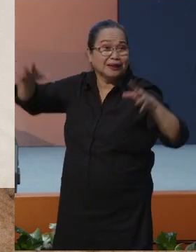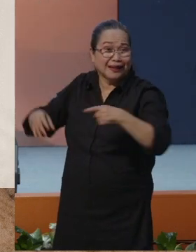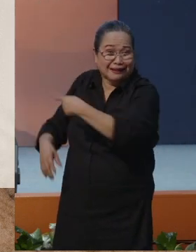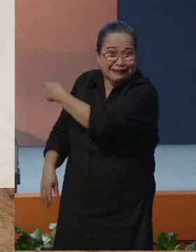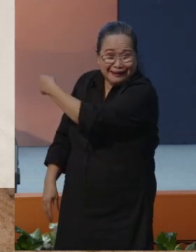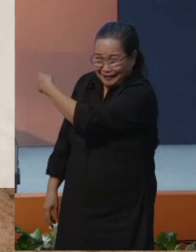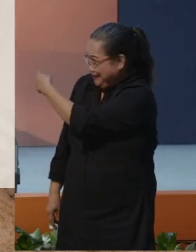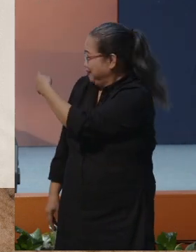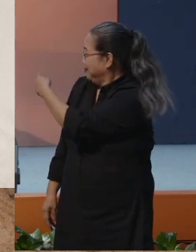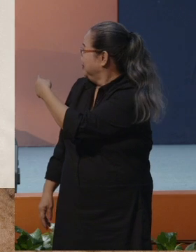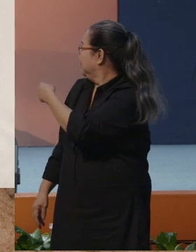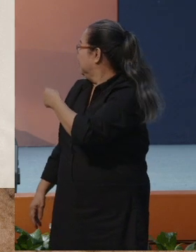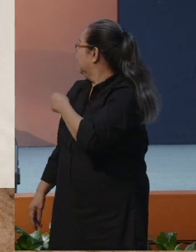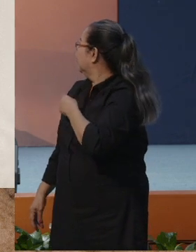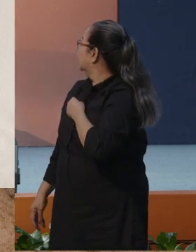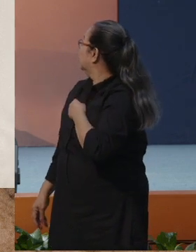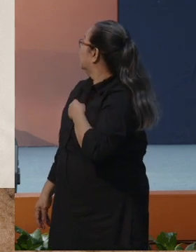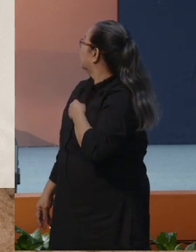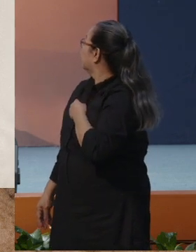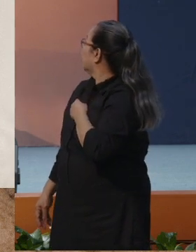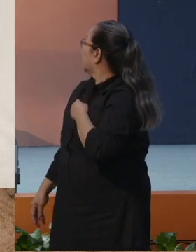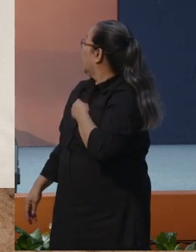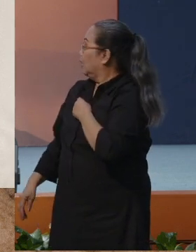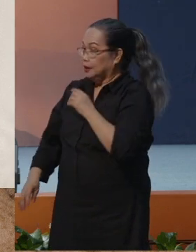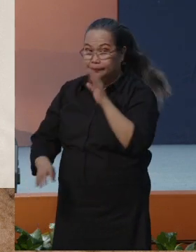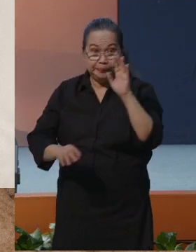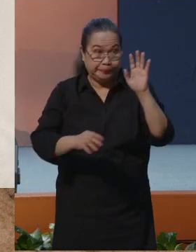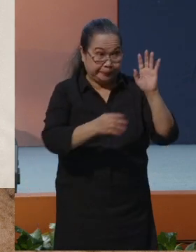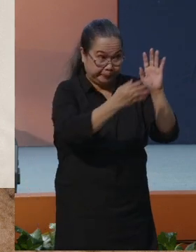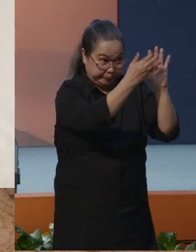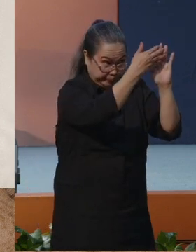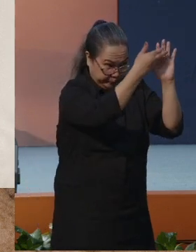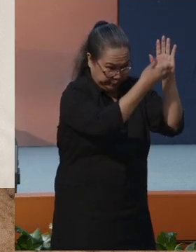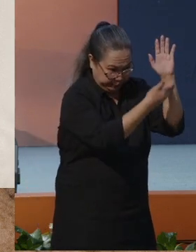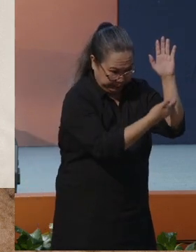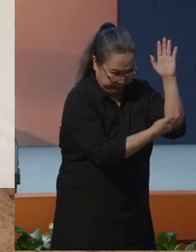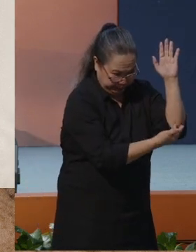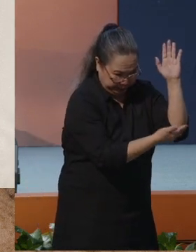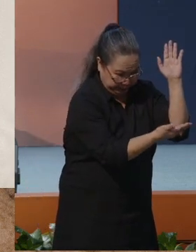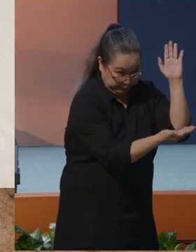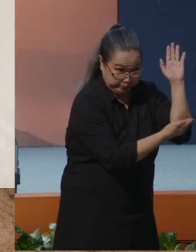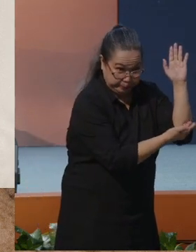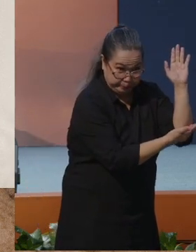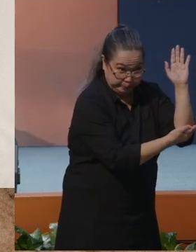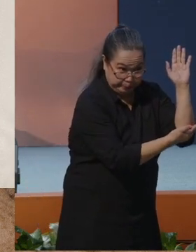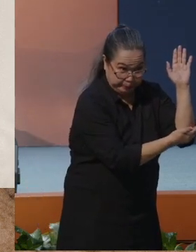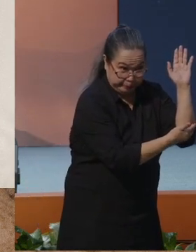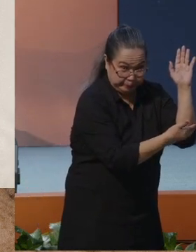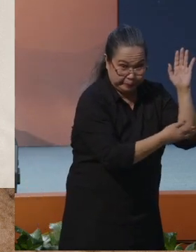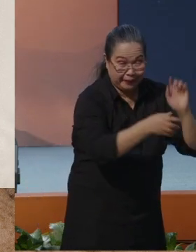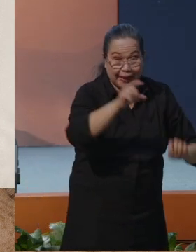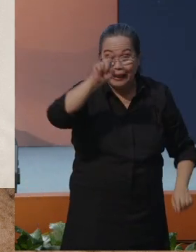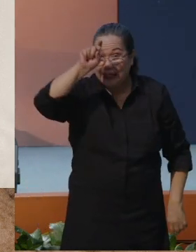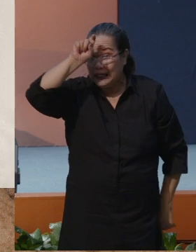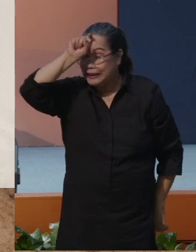nandito po yun, sa bandang ibaba. No? So kung papansin ninyo, ang Egypt po